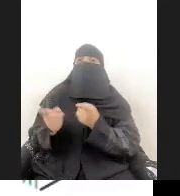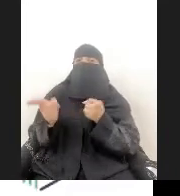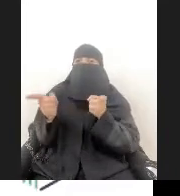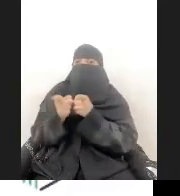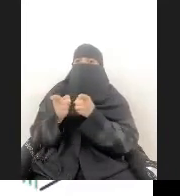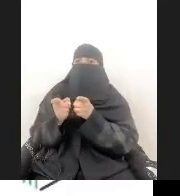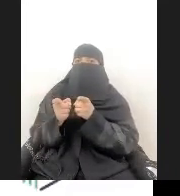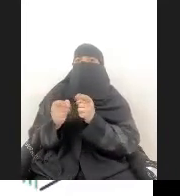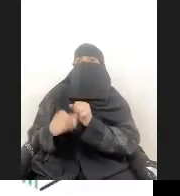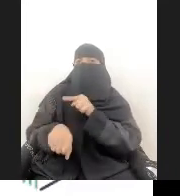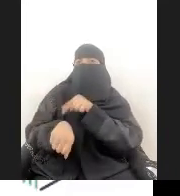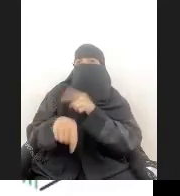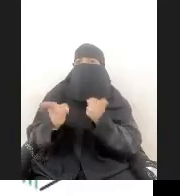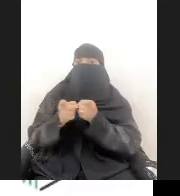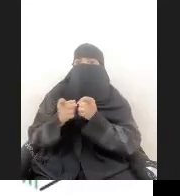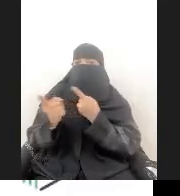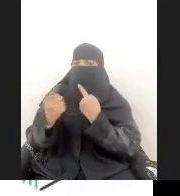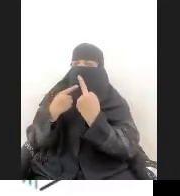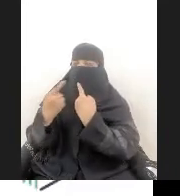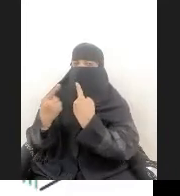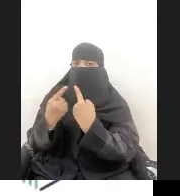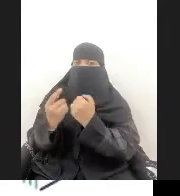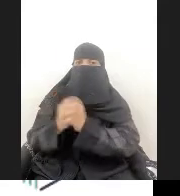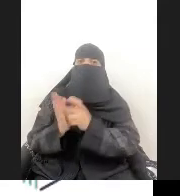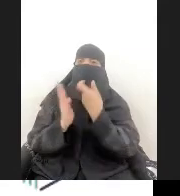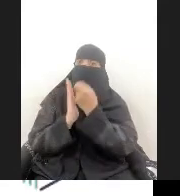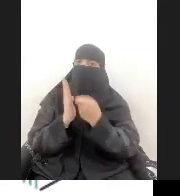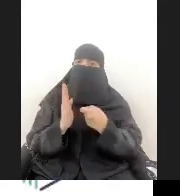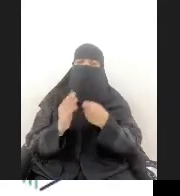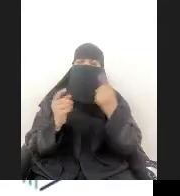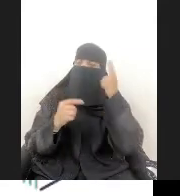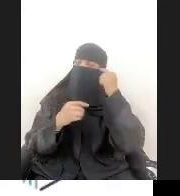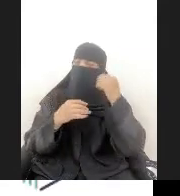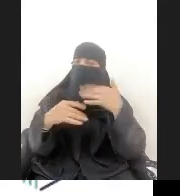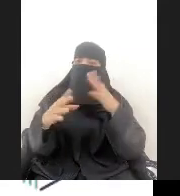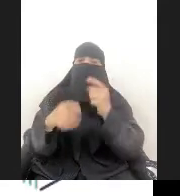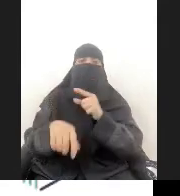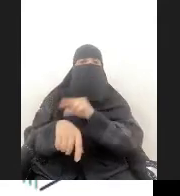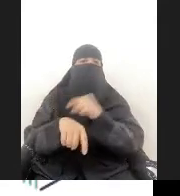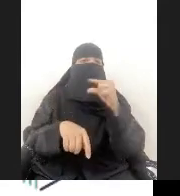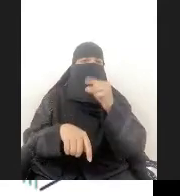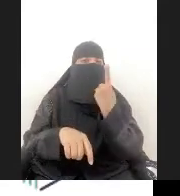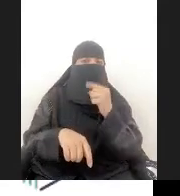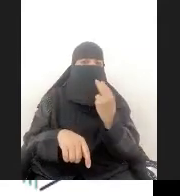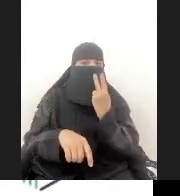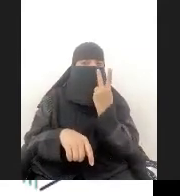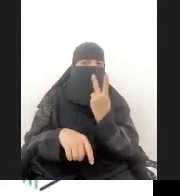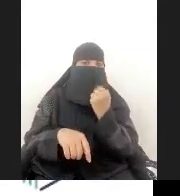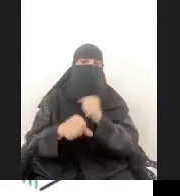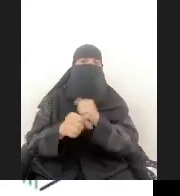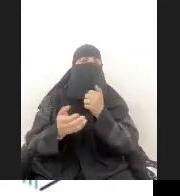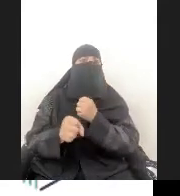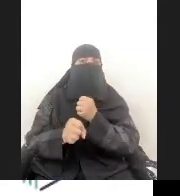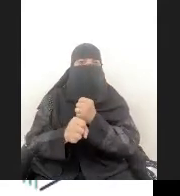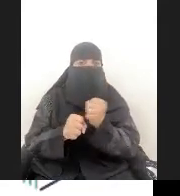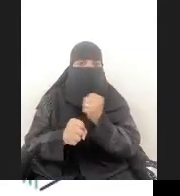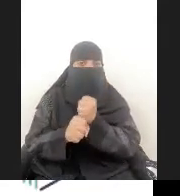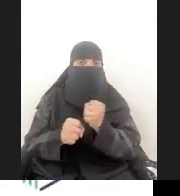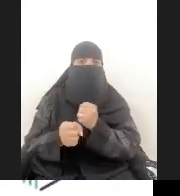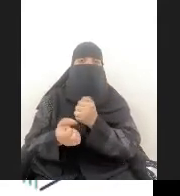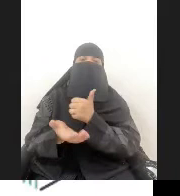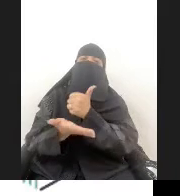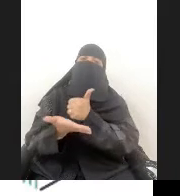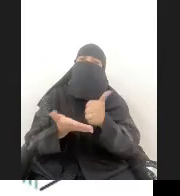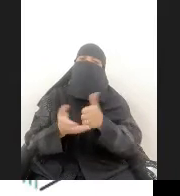يكون هناك يعني كتابة حرة لمدة دقيقة أو دقيقتين، ربما تطبيق بعض استراتيجيات الأكتيف ليرنينج داخل الفصل الدراسي،